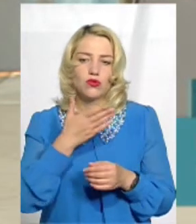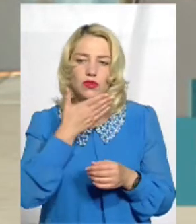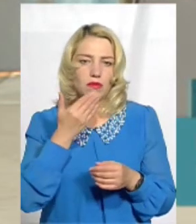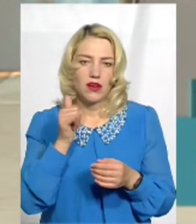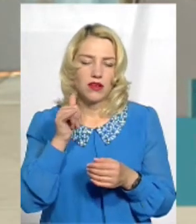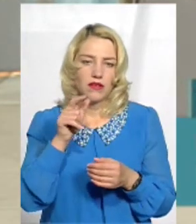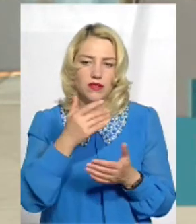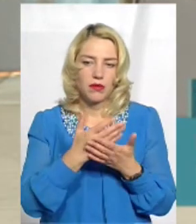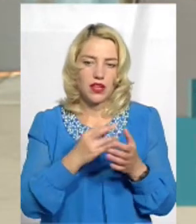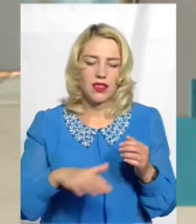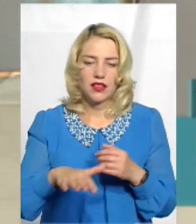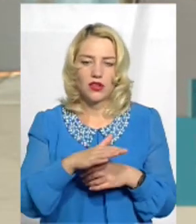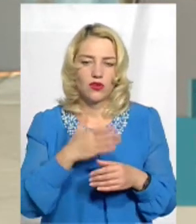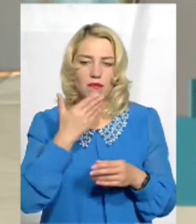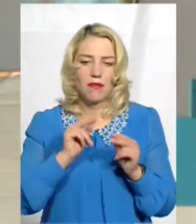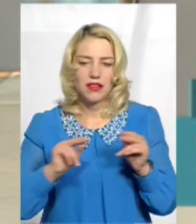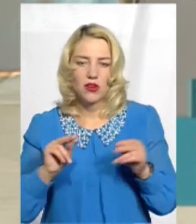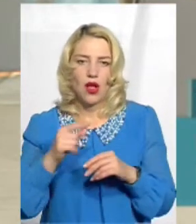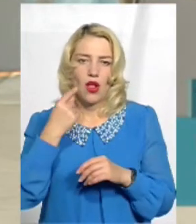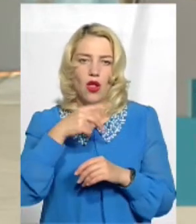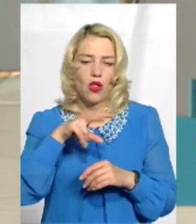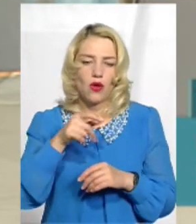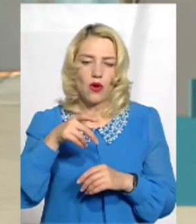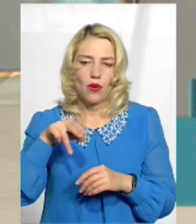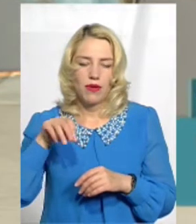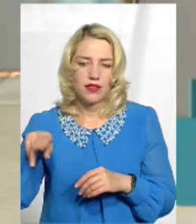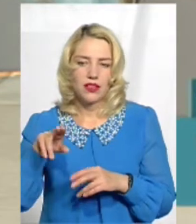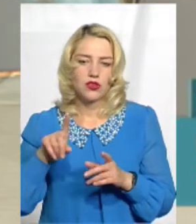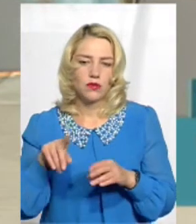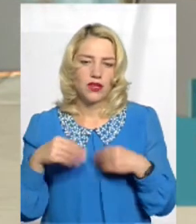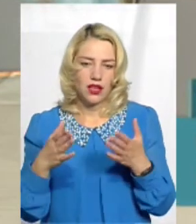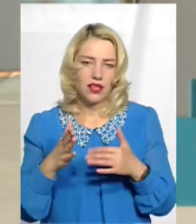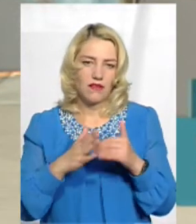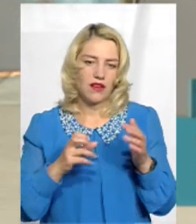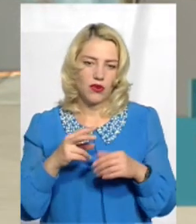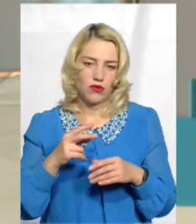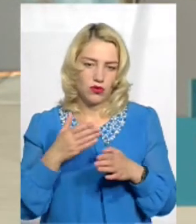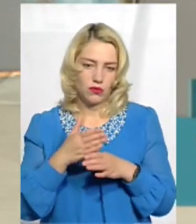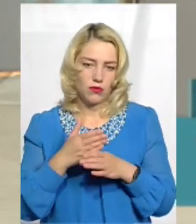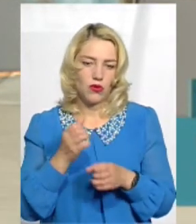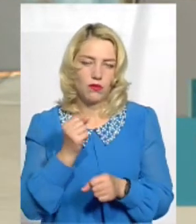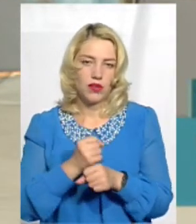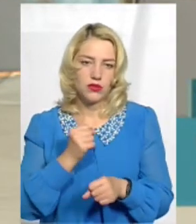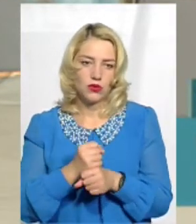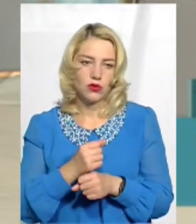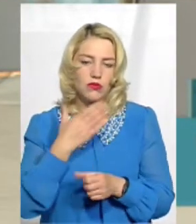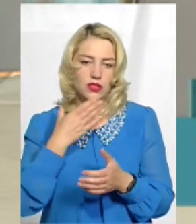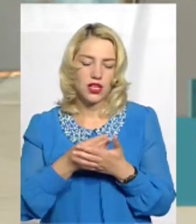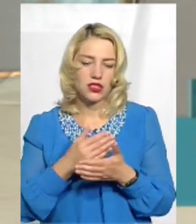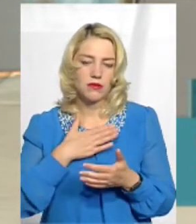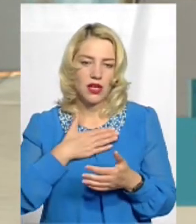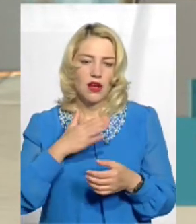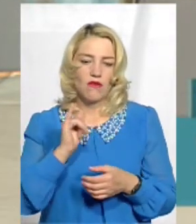зокрема, педагогів, дефектологів, логопедів недостатньо кількість, щоб надати кваліфіковану допомогу. Власне, працюємо із нашими вузами,